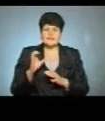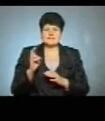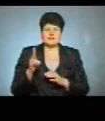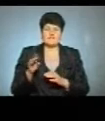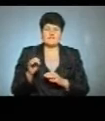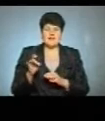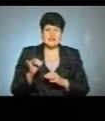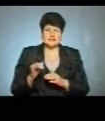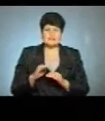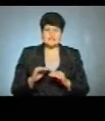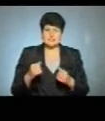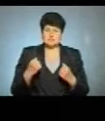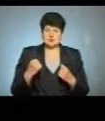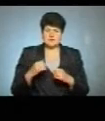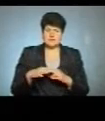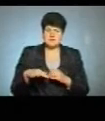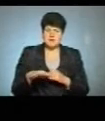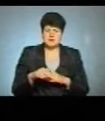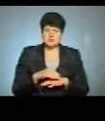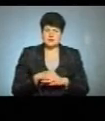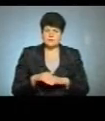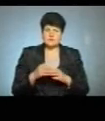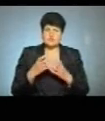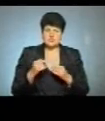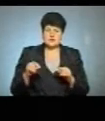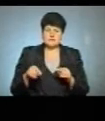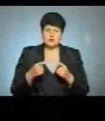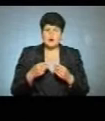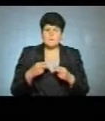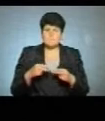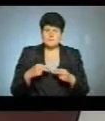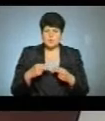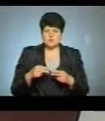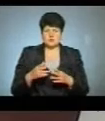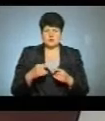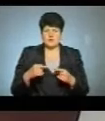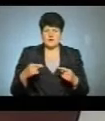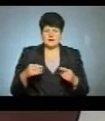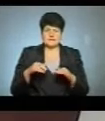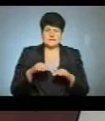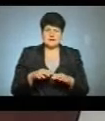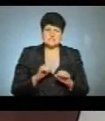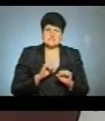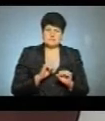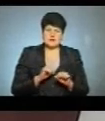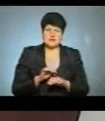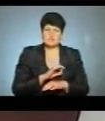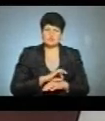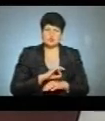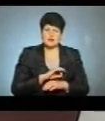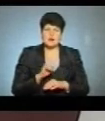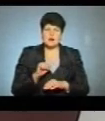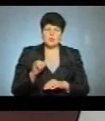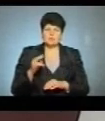відпочинку, дитячі і спортивні майданчики на вулиці, ще відновлять продаж непродовольчих товарів, діяльність адвокатів, нотаріусів, аудиторів